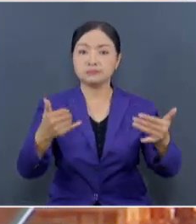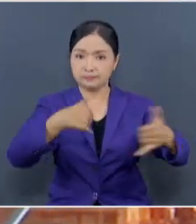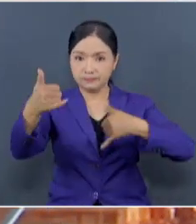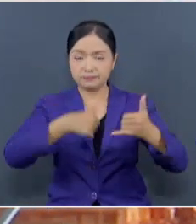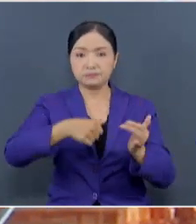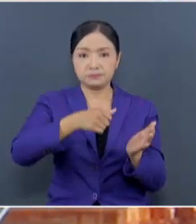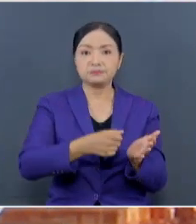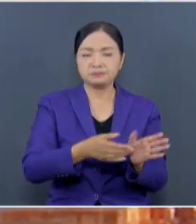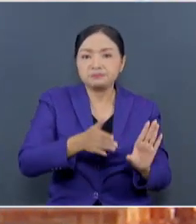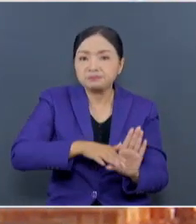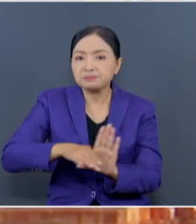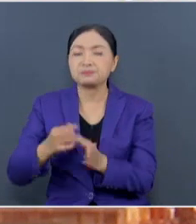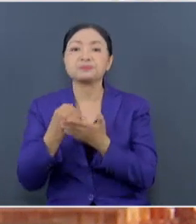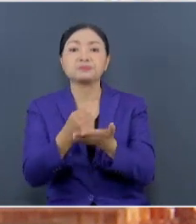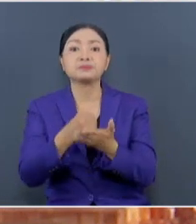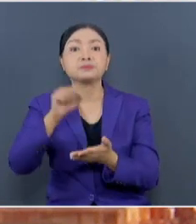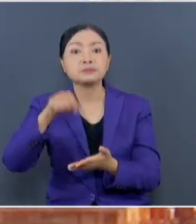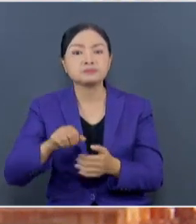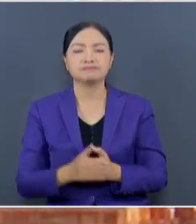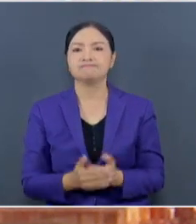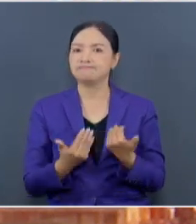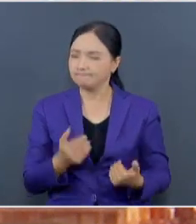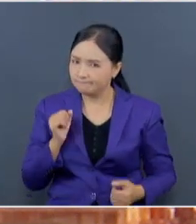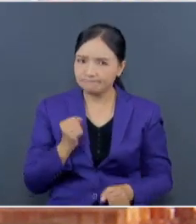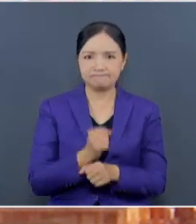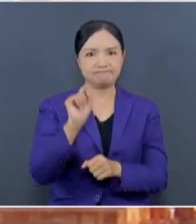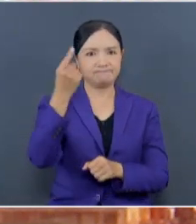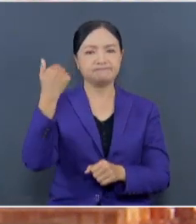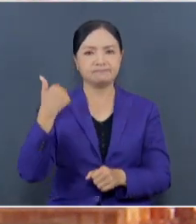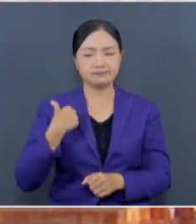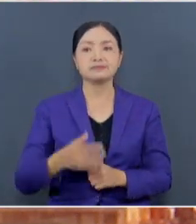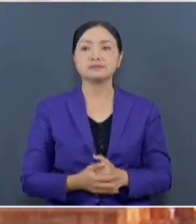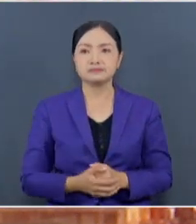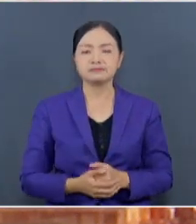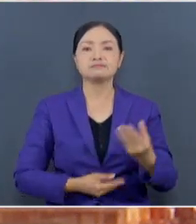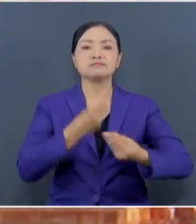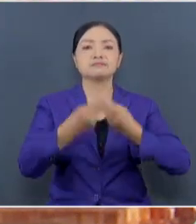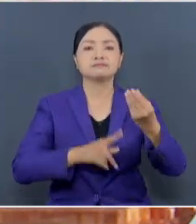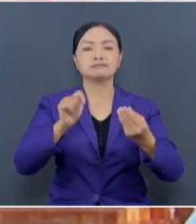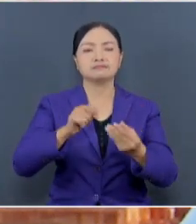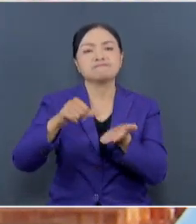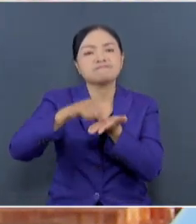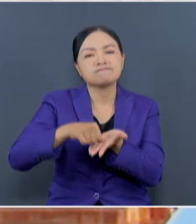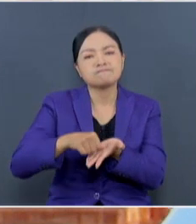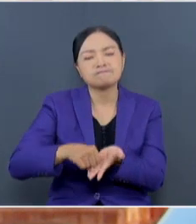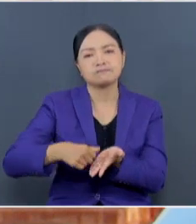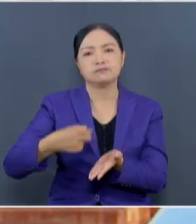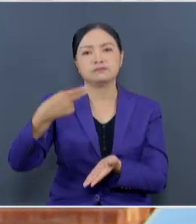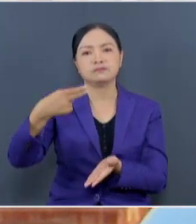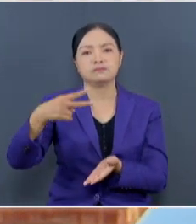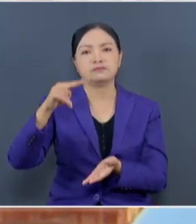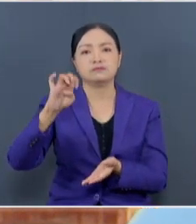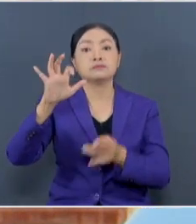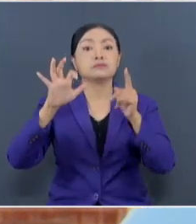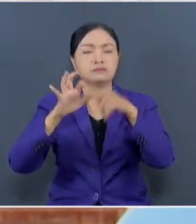จาไปได้หลายรายแล้วเหมือนกันแต่คราวนี้เพื่อให้เป็นกิจจลักษณะเลยก็เลยมีการจัดเขาเรียกว่าตลาดนัดแก้หนี้ทั่วประเทศครับปรากฏว่ามี